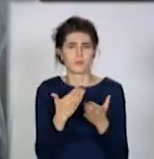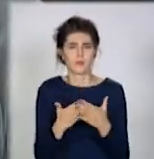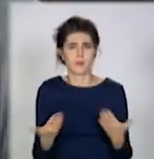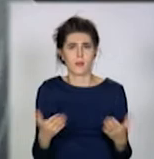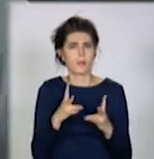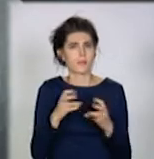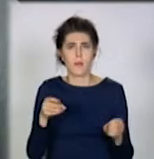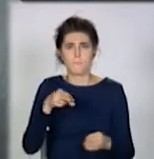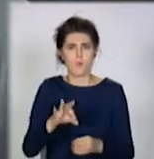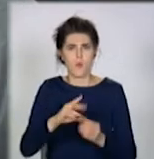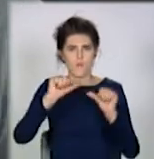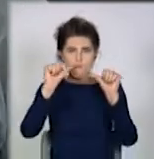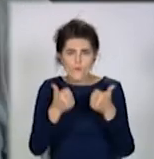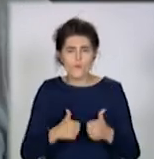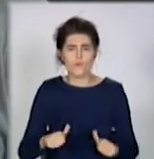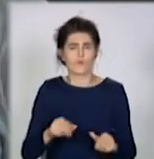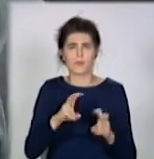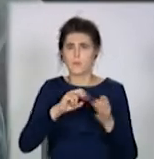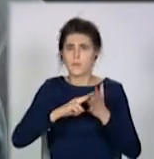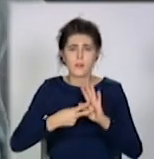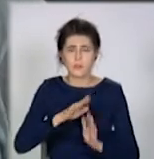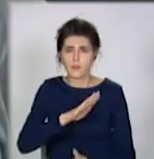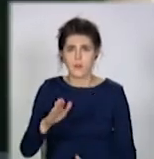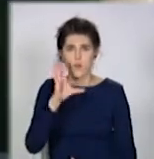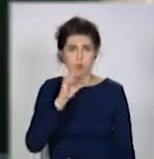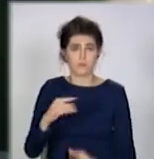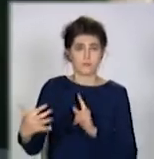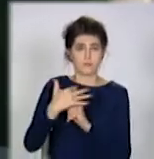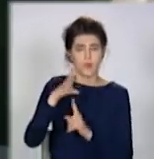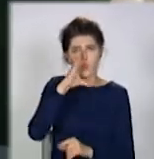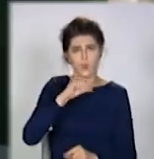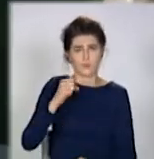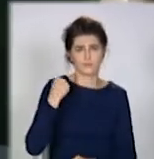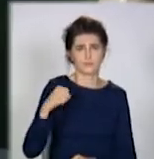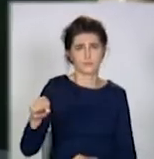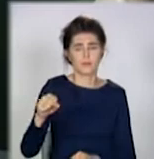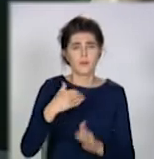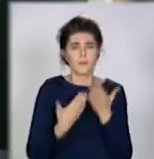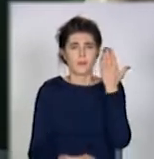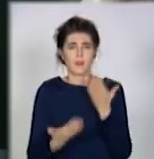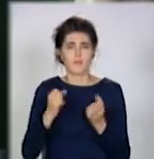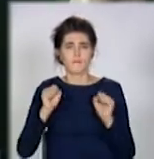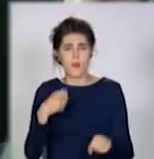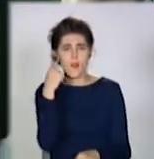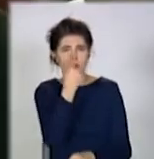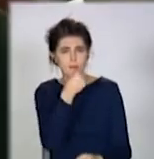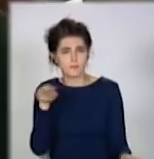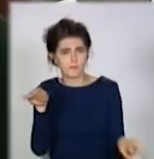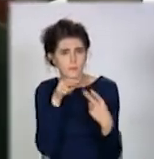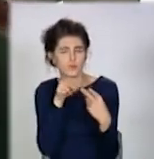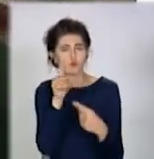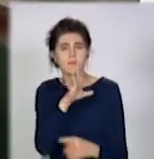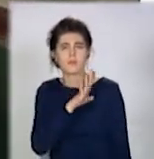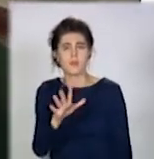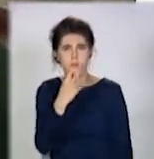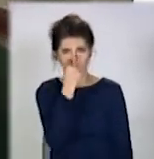по какому-то алгоритму, который ждёт нападающий. Аби відволікти нападника, потрібно дивитися в очі, щоб він не